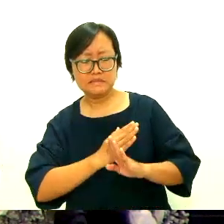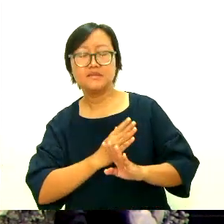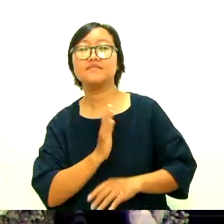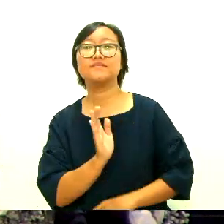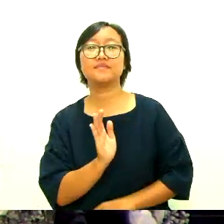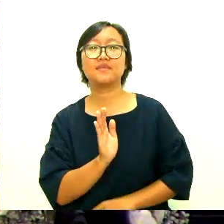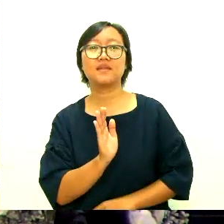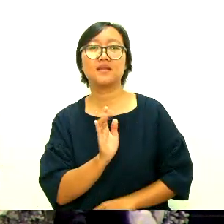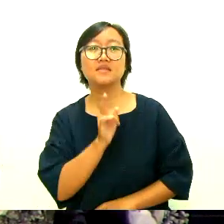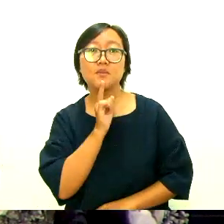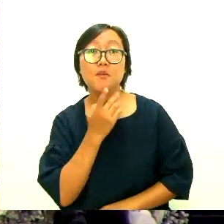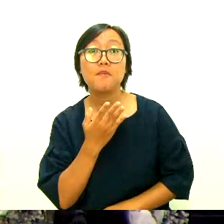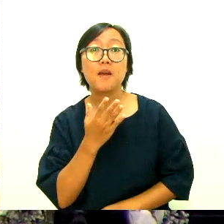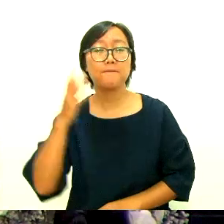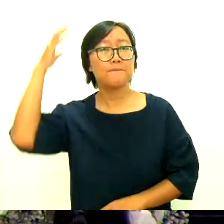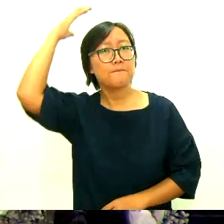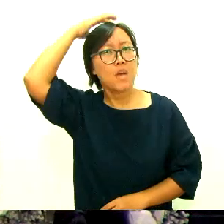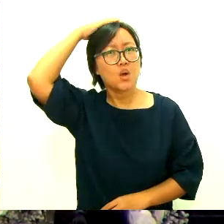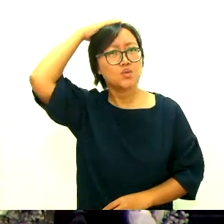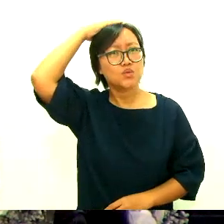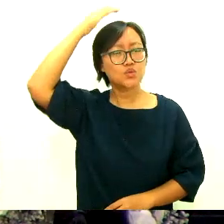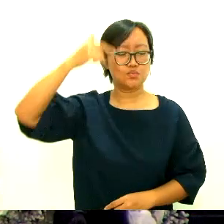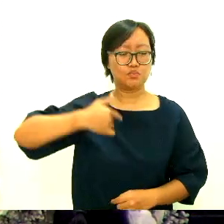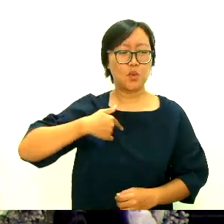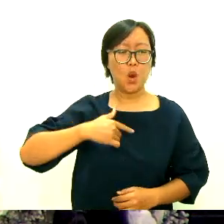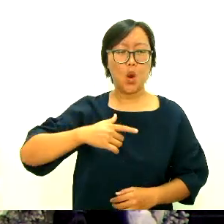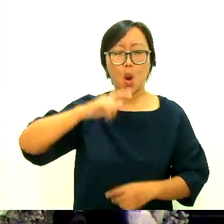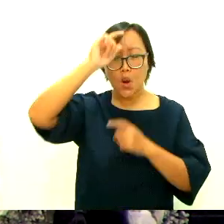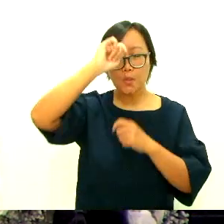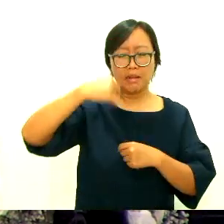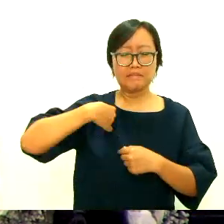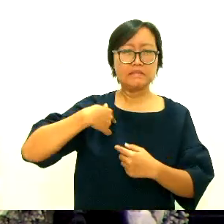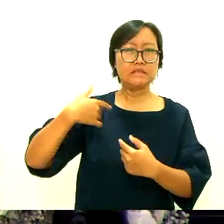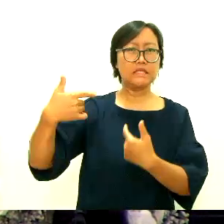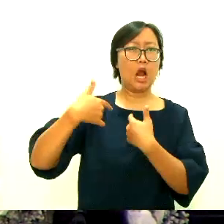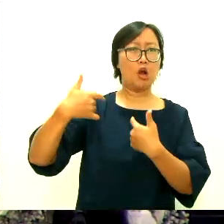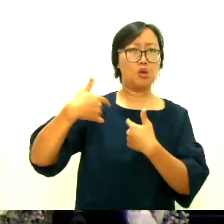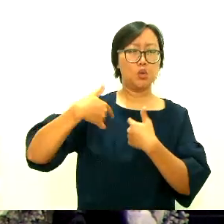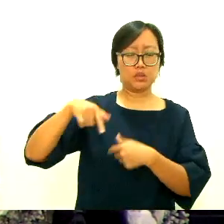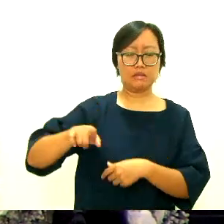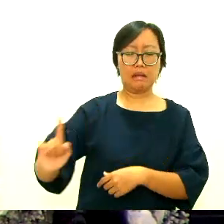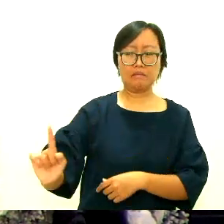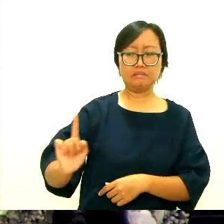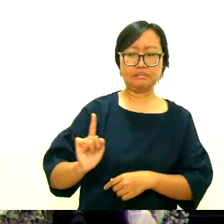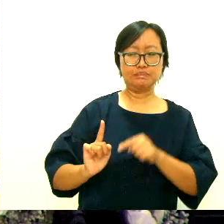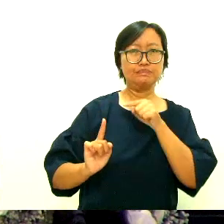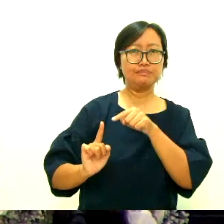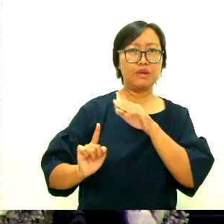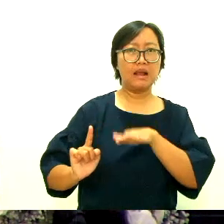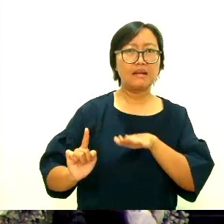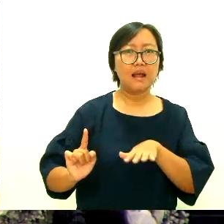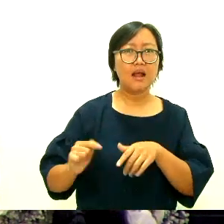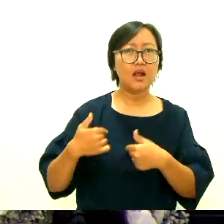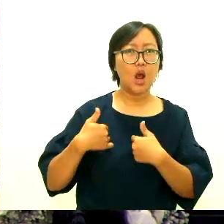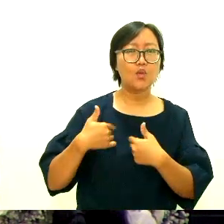paus tak pernah merasa kehormatannya diganggu saat ada interupsi didatangi anak kecil